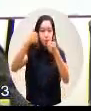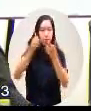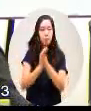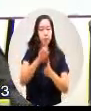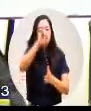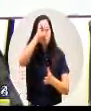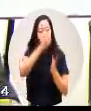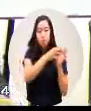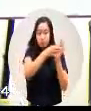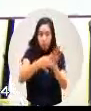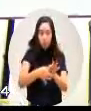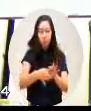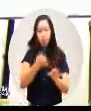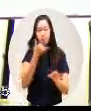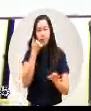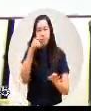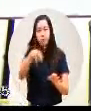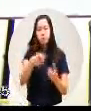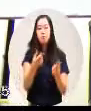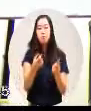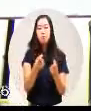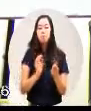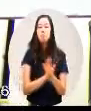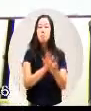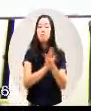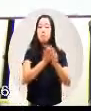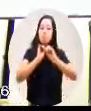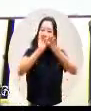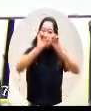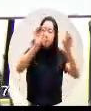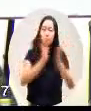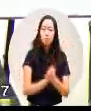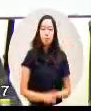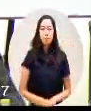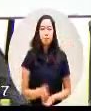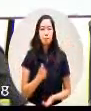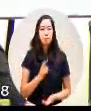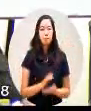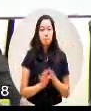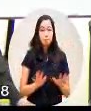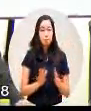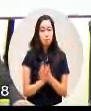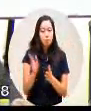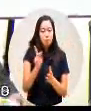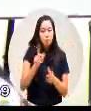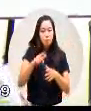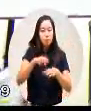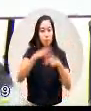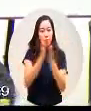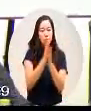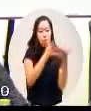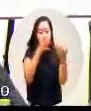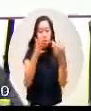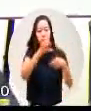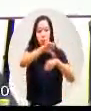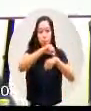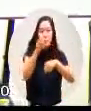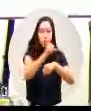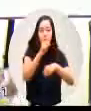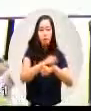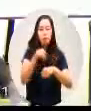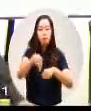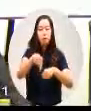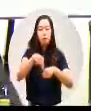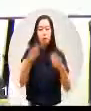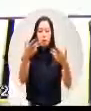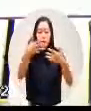续啊大家当然会继续来催啊呢齁，我以上啊为利用这中介损的时间啊把这个问题先